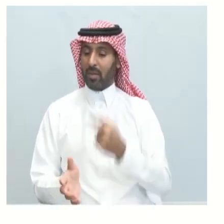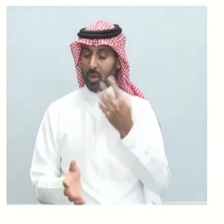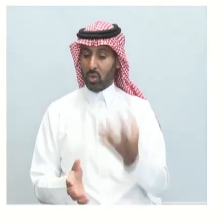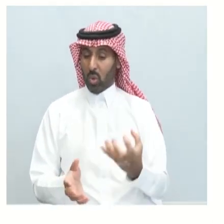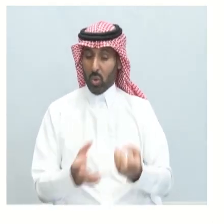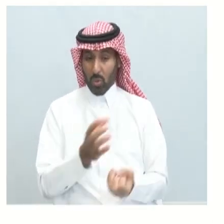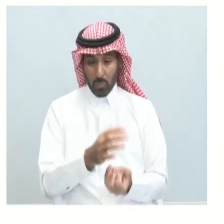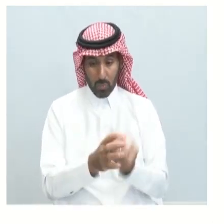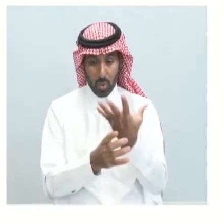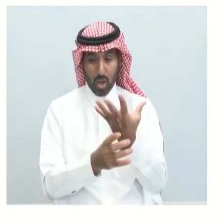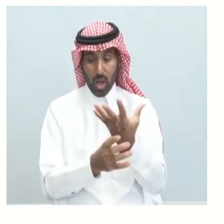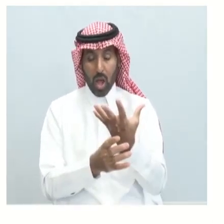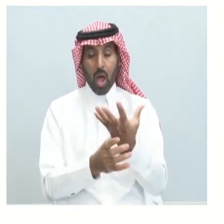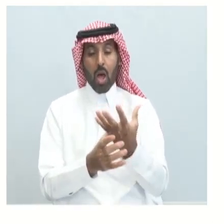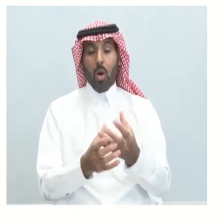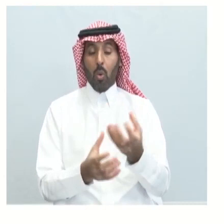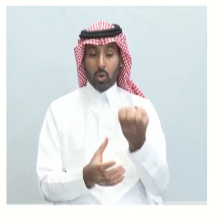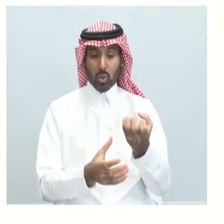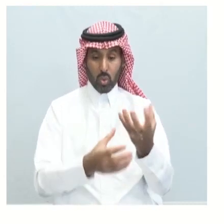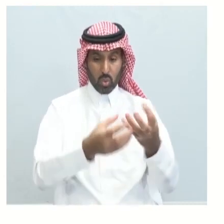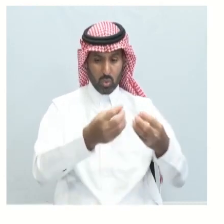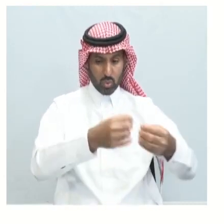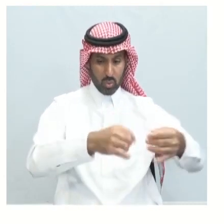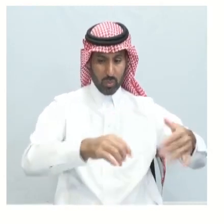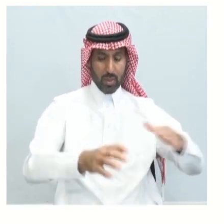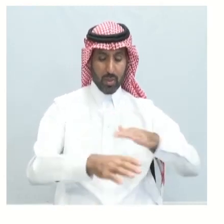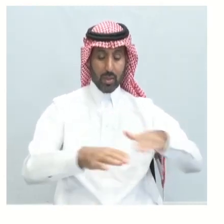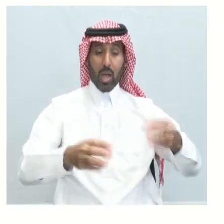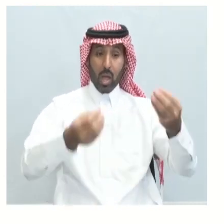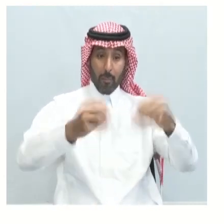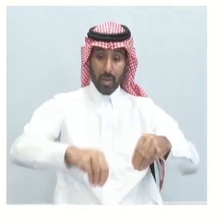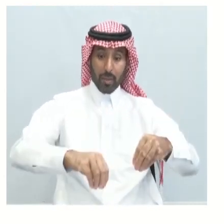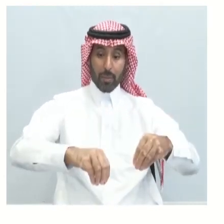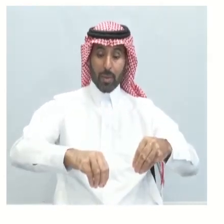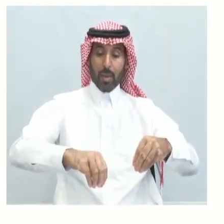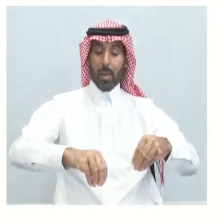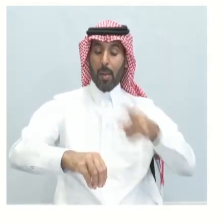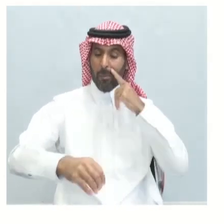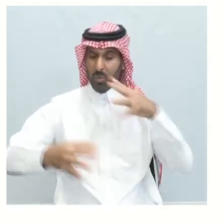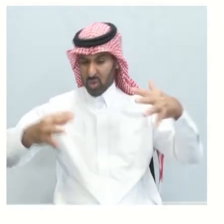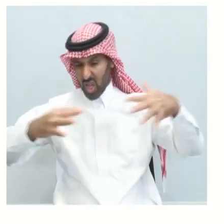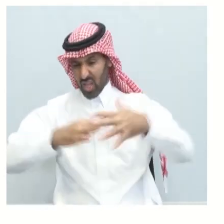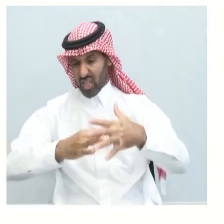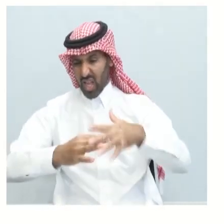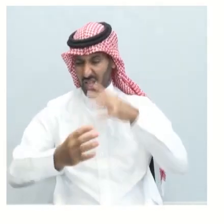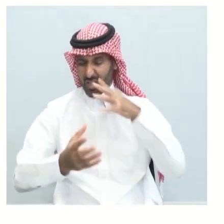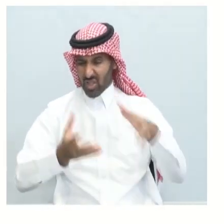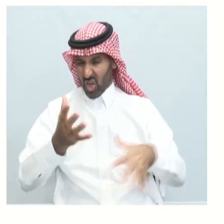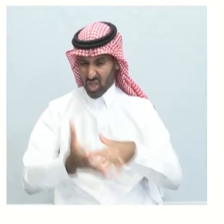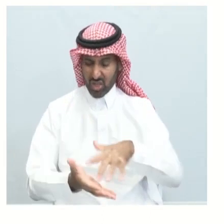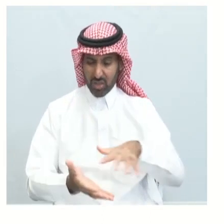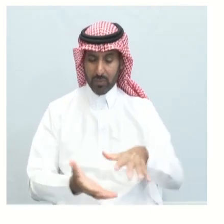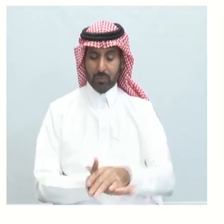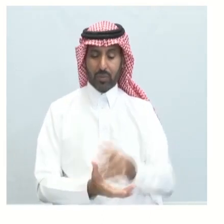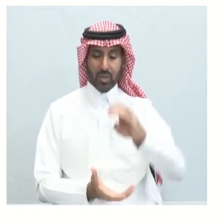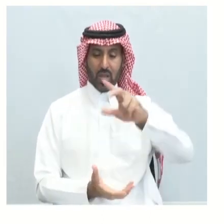بركانيه وصخور رسوبيه وكميات كبيره من المتداخله الجرانيتيه اما